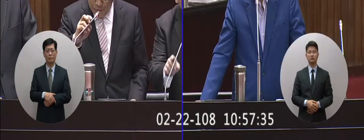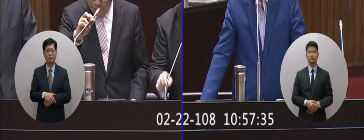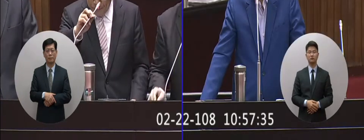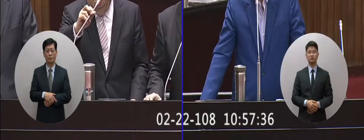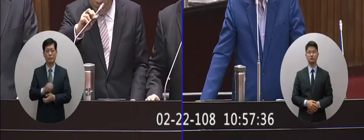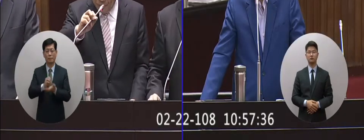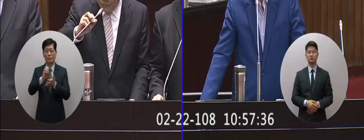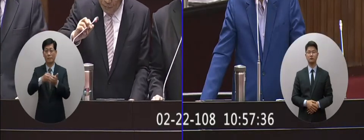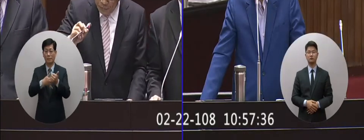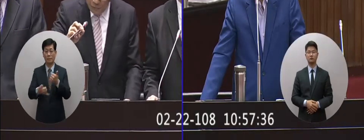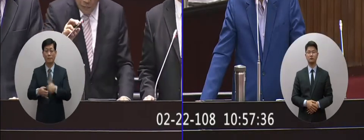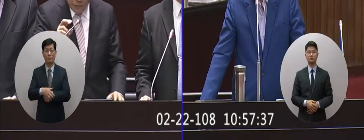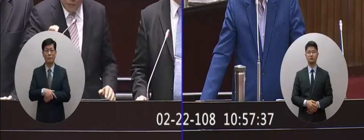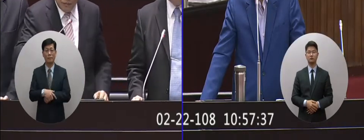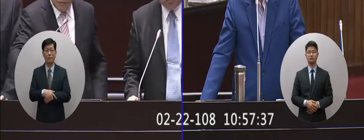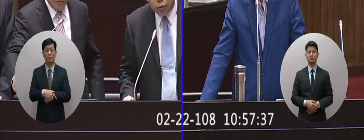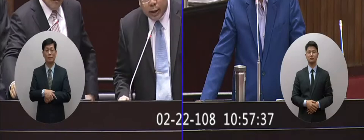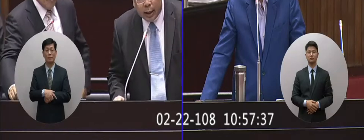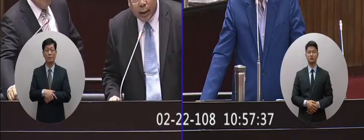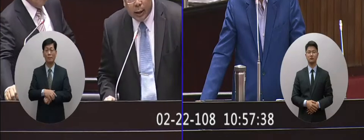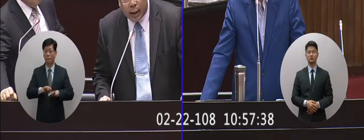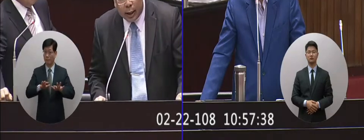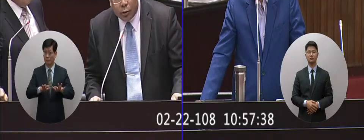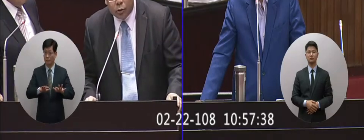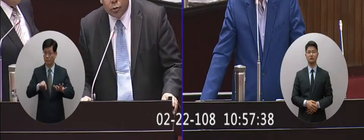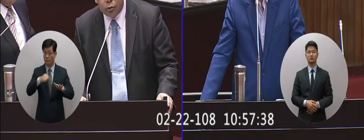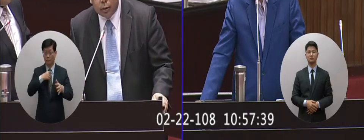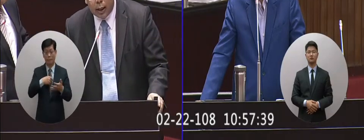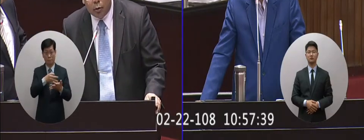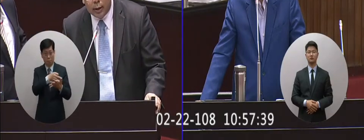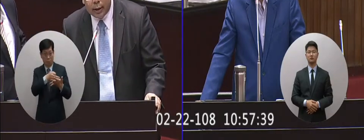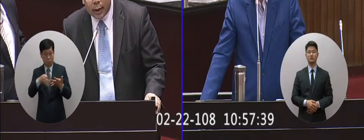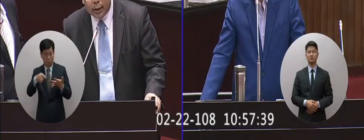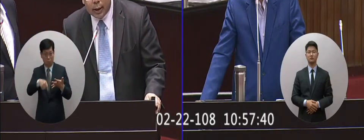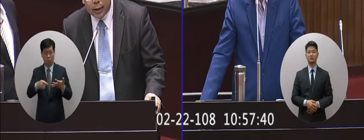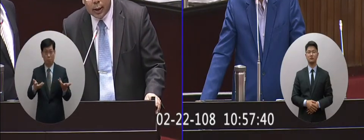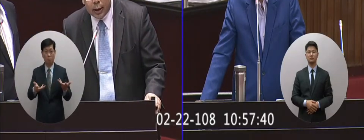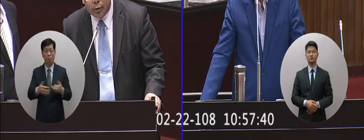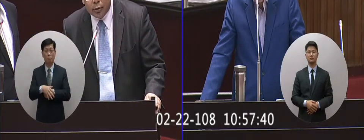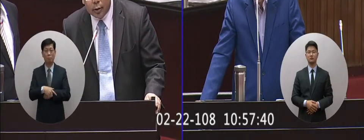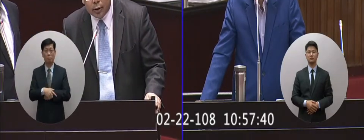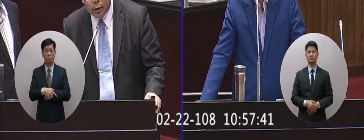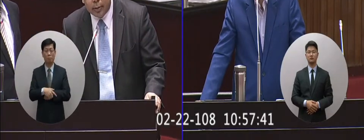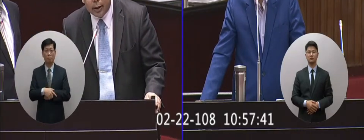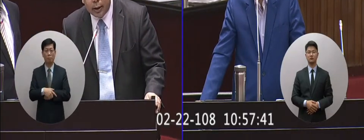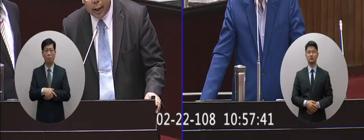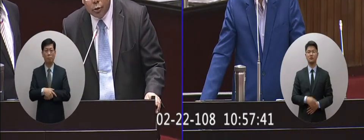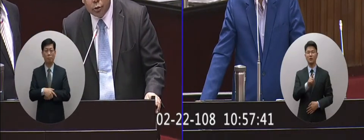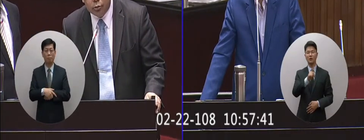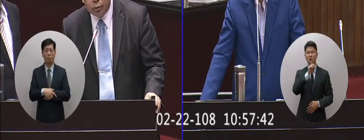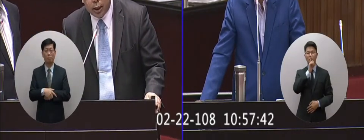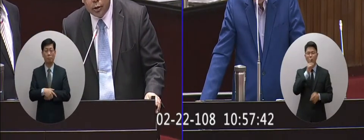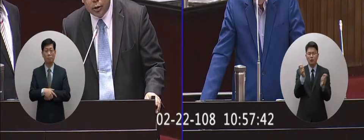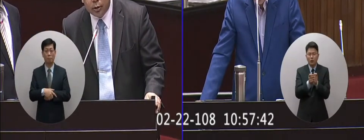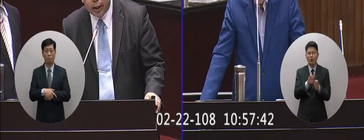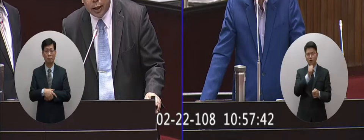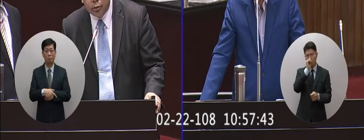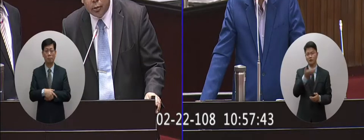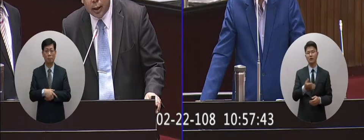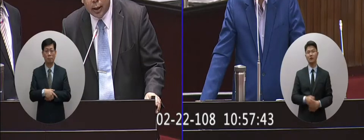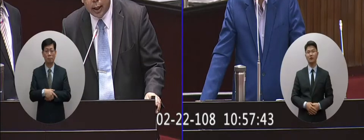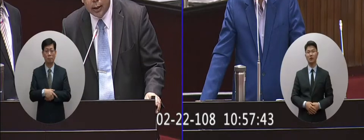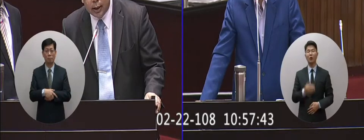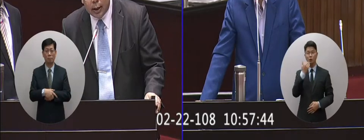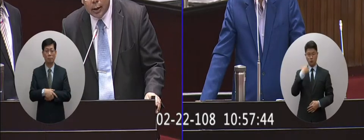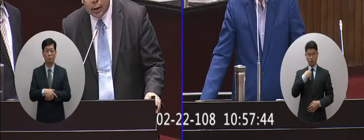跟委员报告。有关目前的这个联署，那我们现在的这个联署， 长话短说好不好？ 联署， 我拿